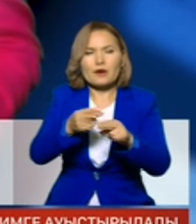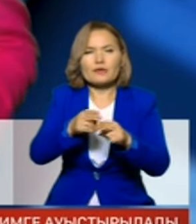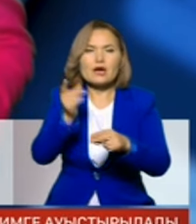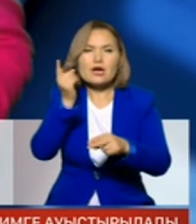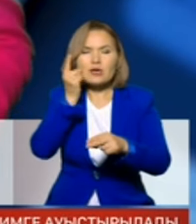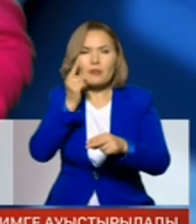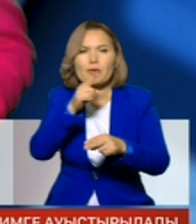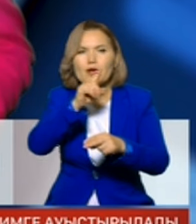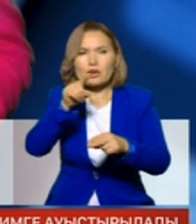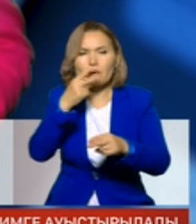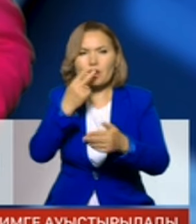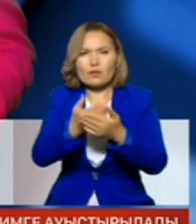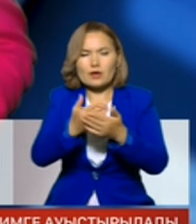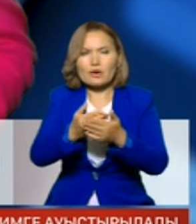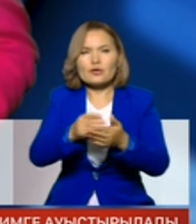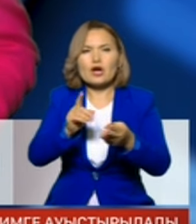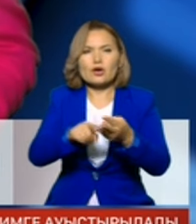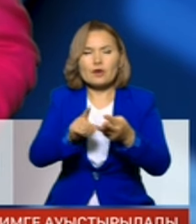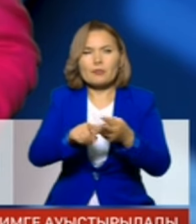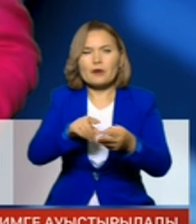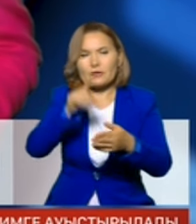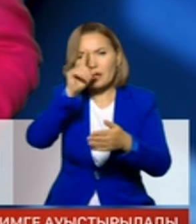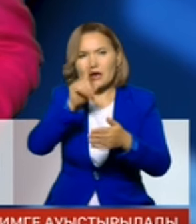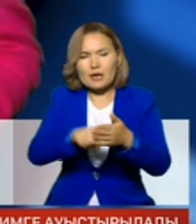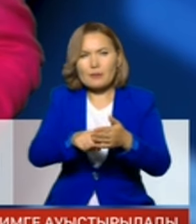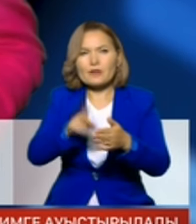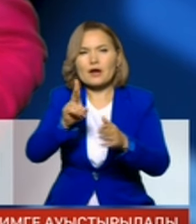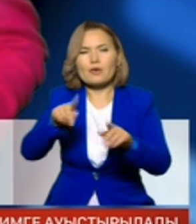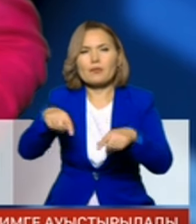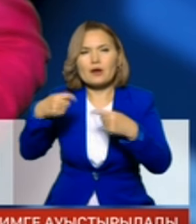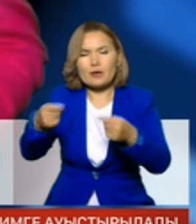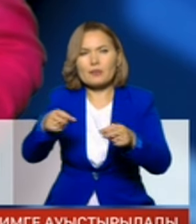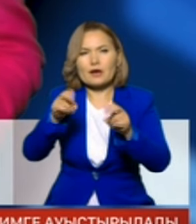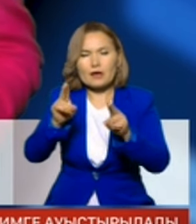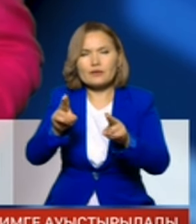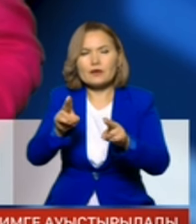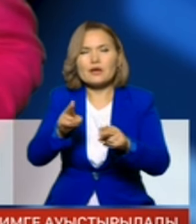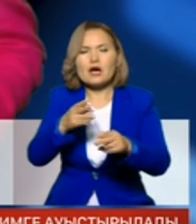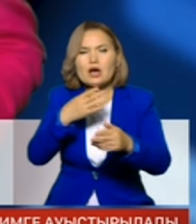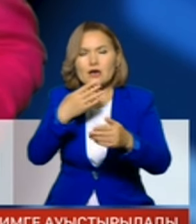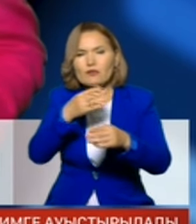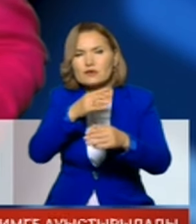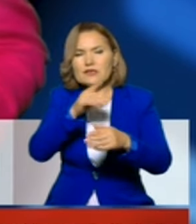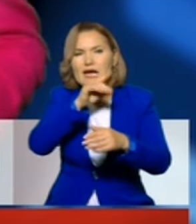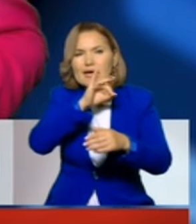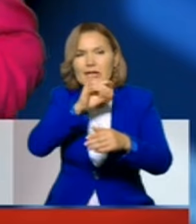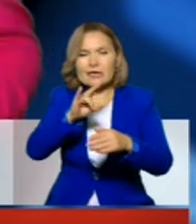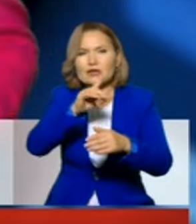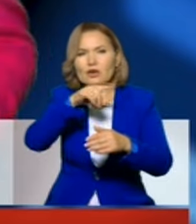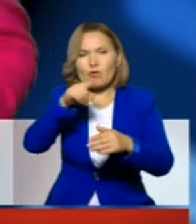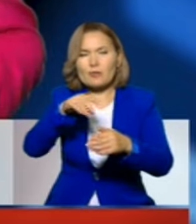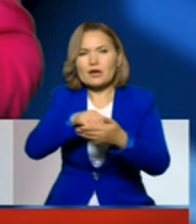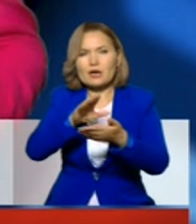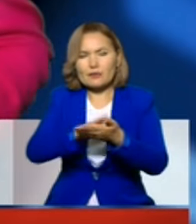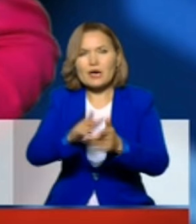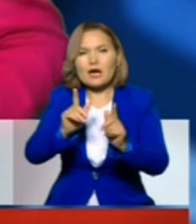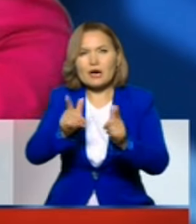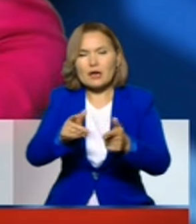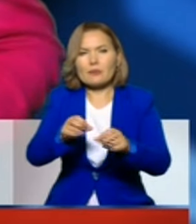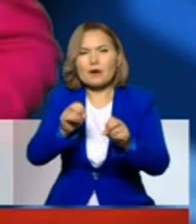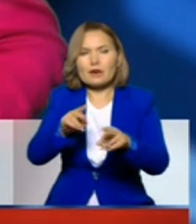телефон нөміріңізді көрсетесіз. Үшінші сенім хатты кімге бересіз? Сол адамның жеке сәйкестендіру нөмірін жазасыз. Келісім беріп,